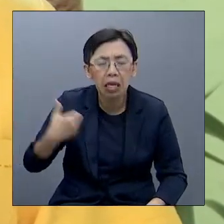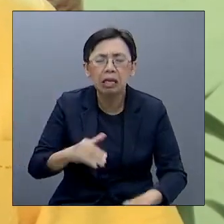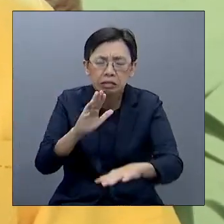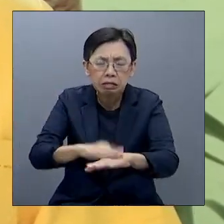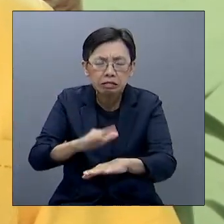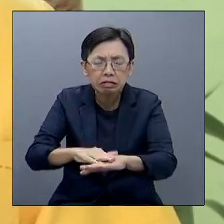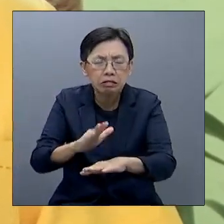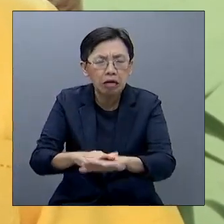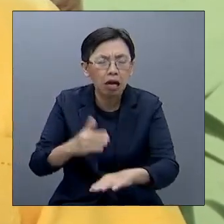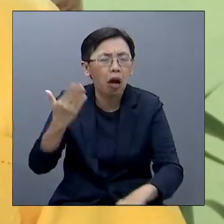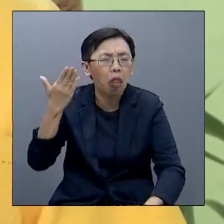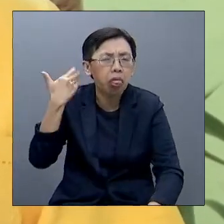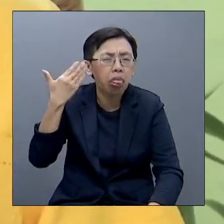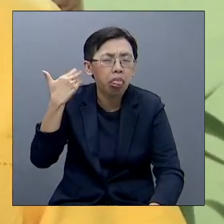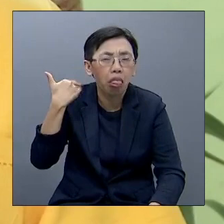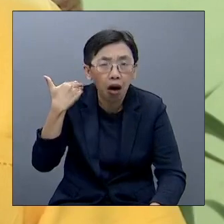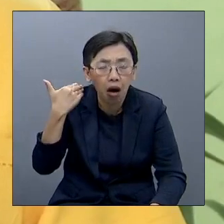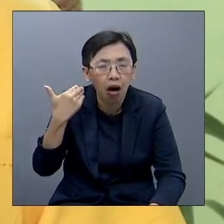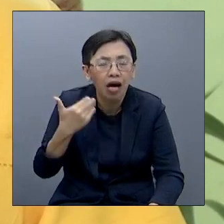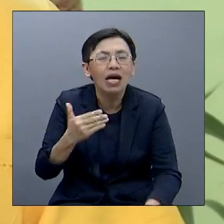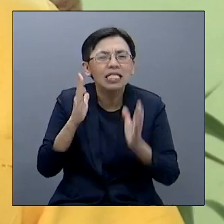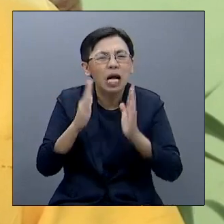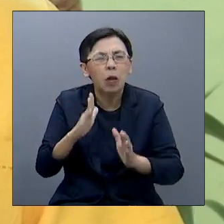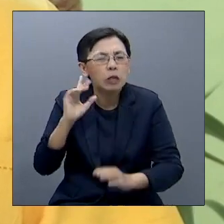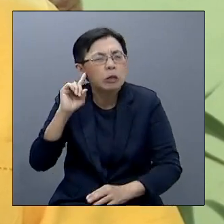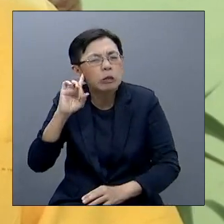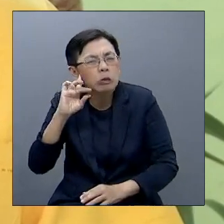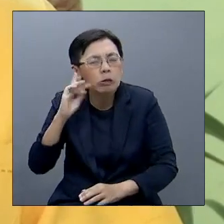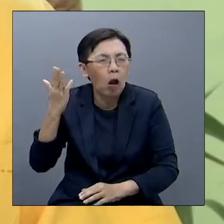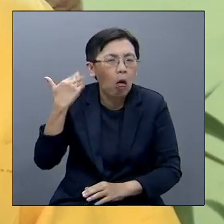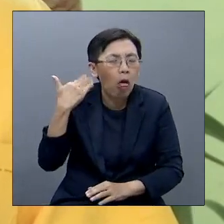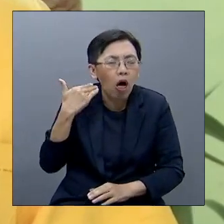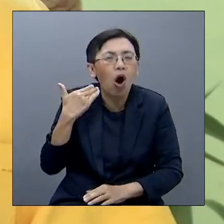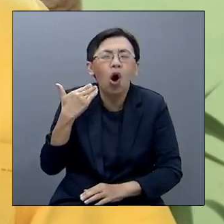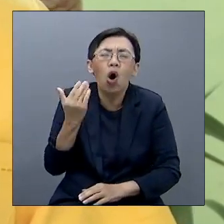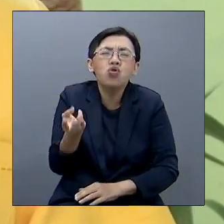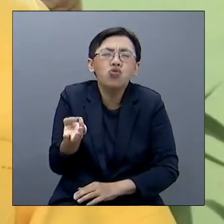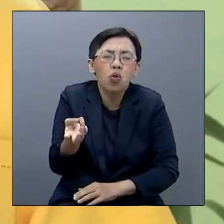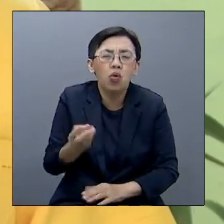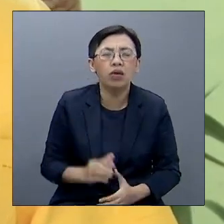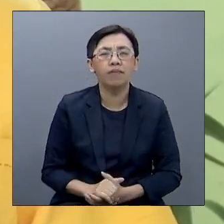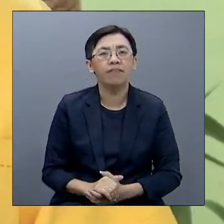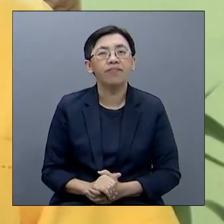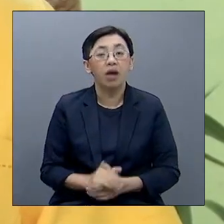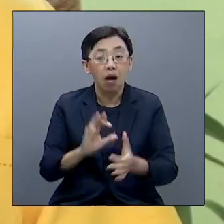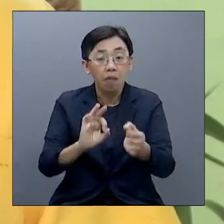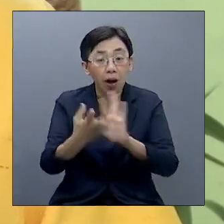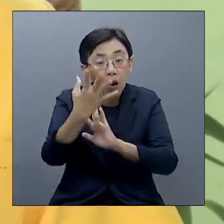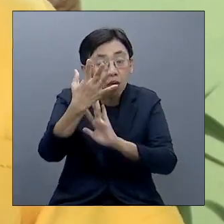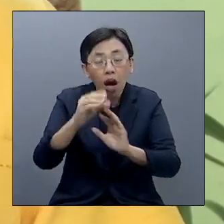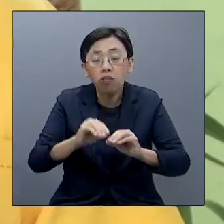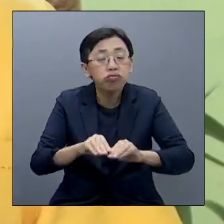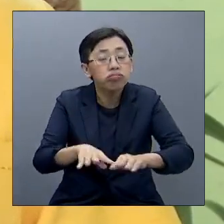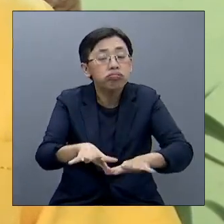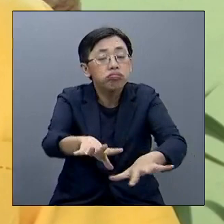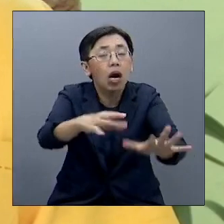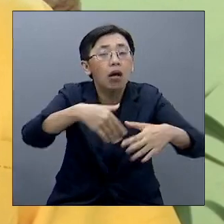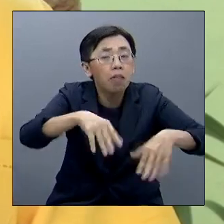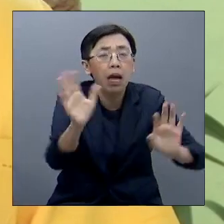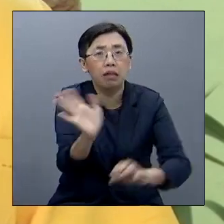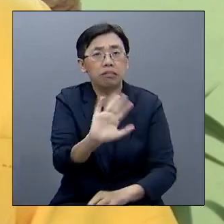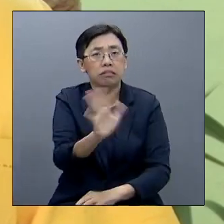แต่ลดน้อยลงแล้วก็เมื่อมีการเผาเราไม่ได้ปล่อยให้ไม่ตามยถากรรม